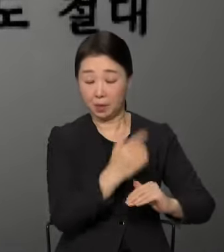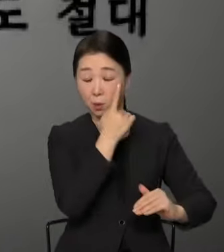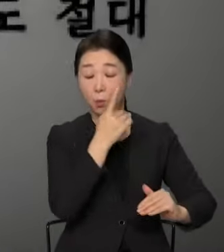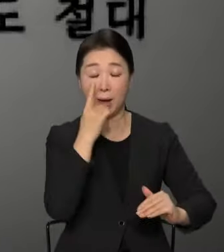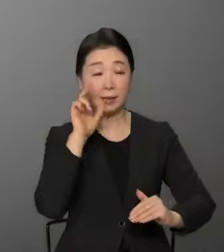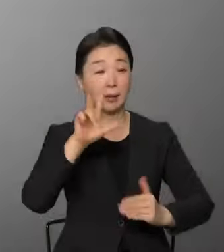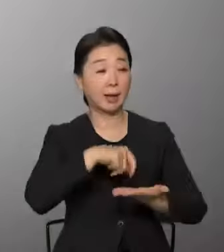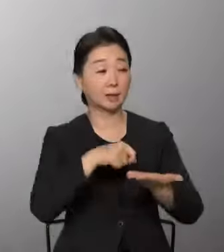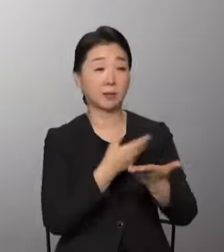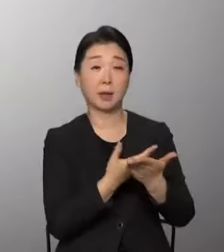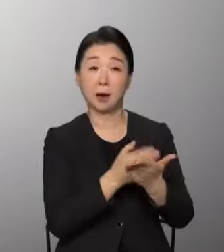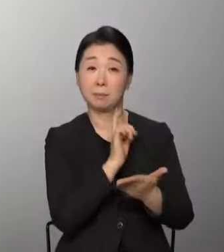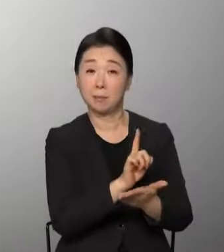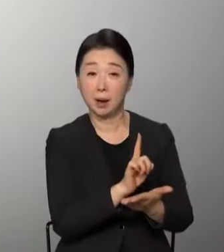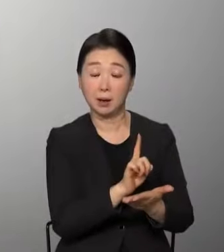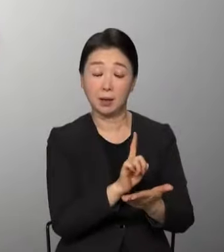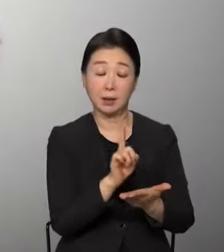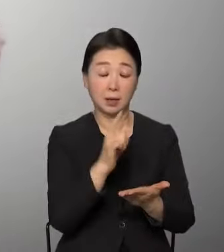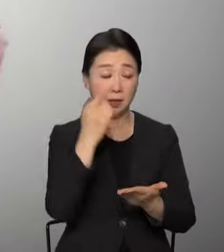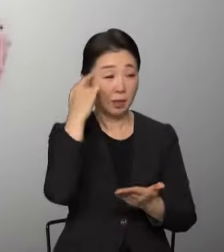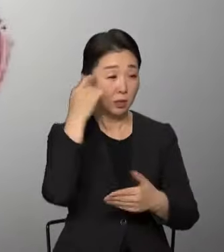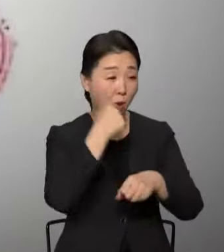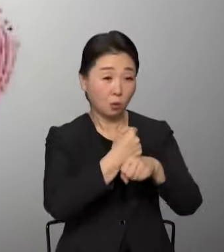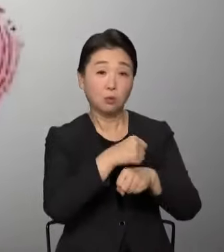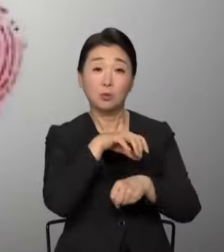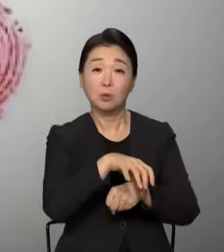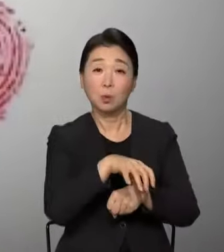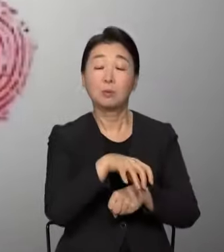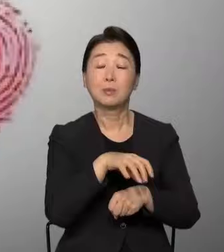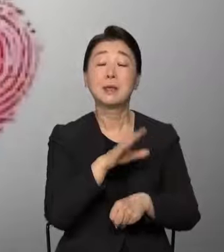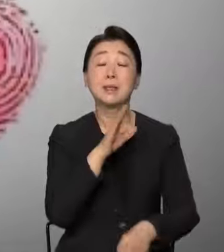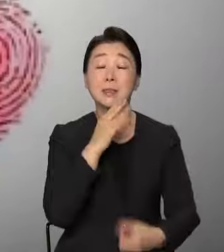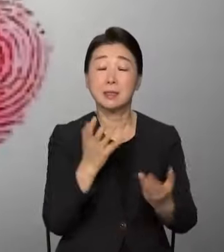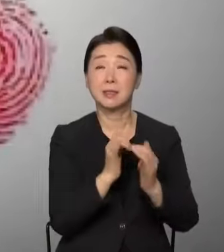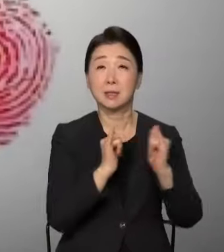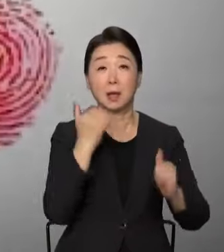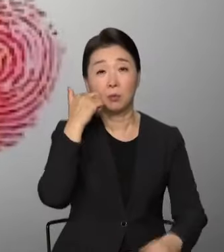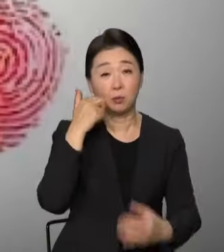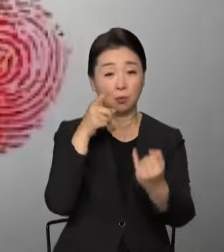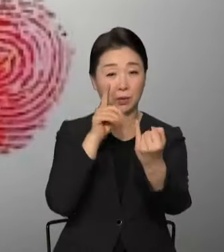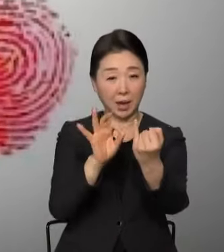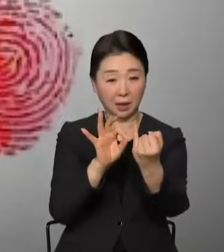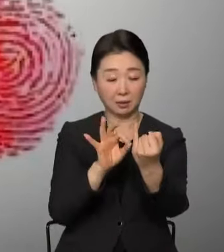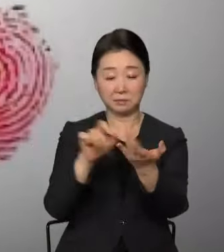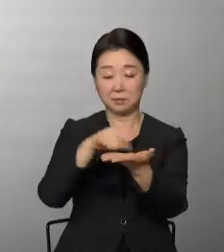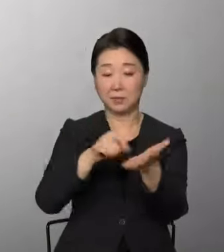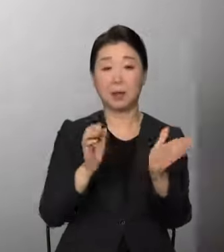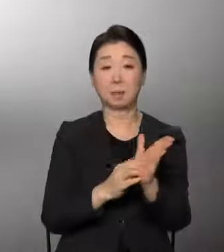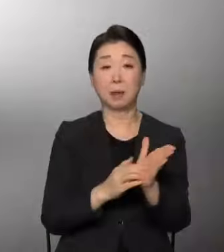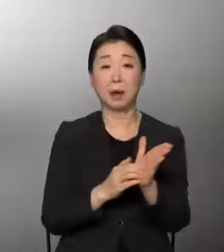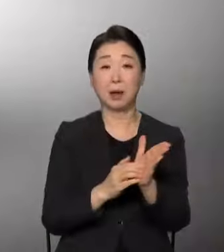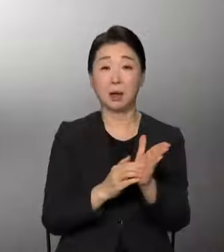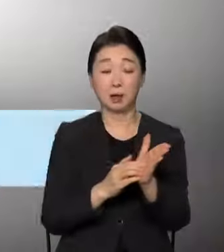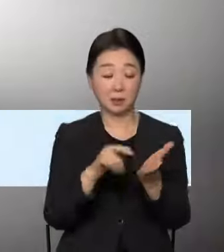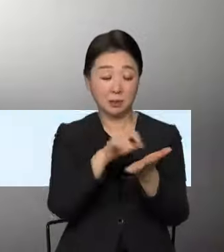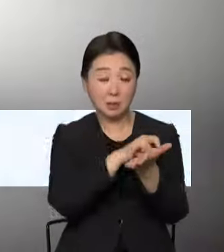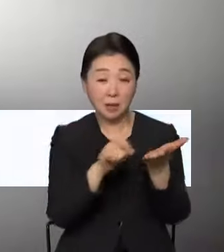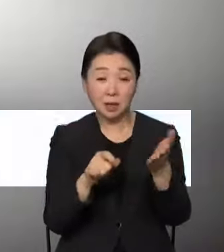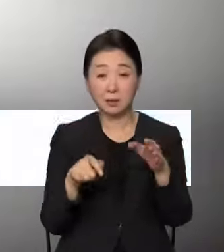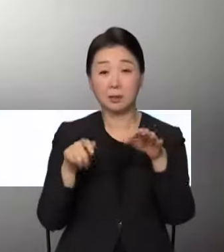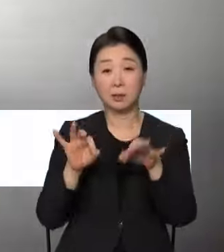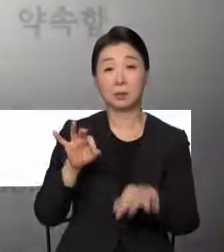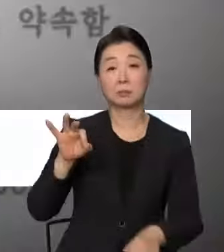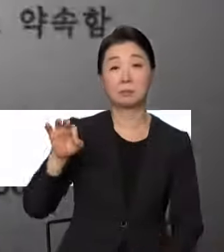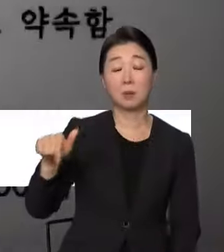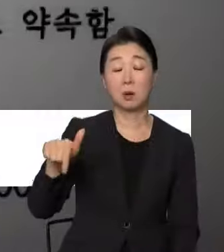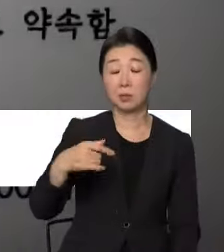각서를 요구했고 미래한국연구소의 실무자인 강혜경 씨가 서명했습니다. 그런데 이 각서엔 김건희